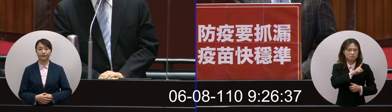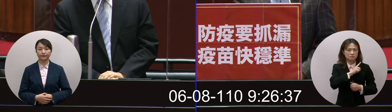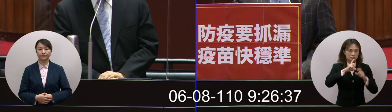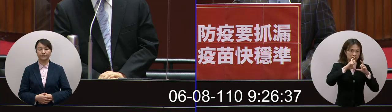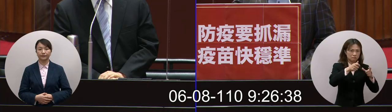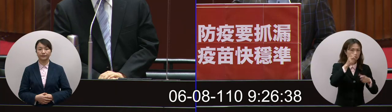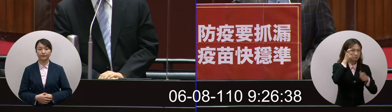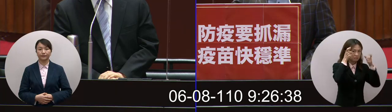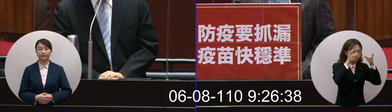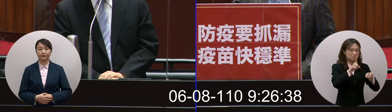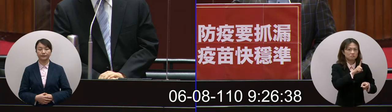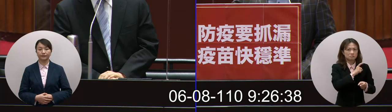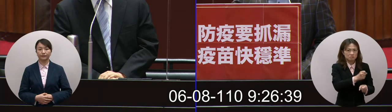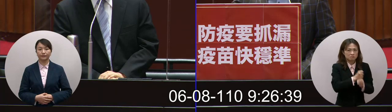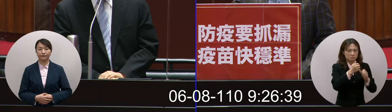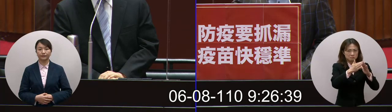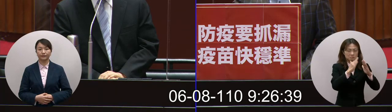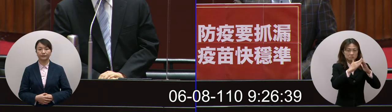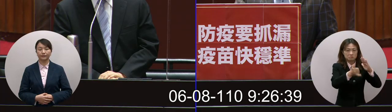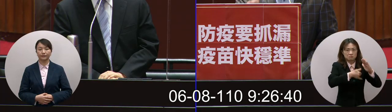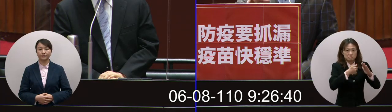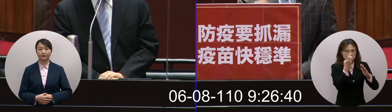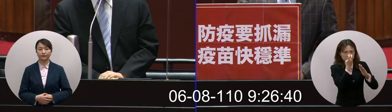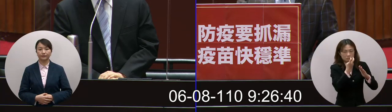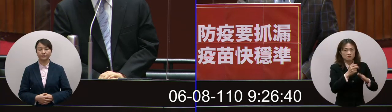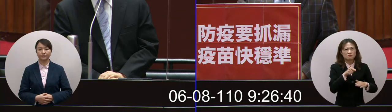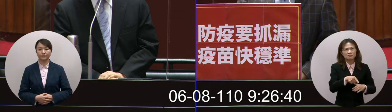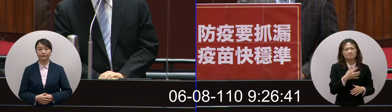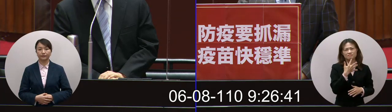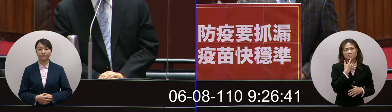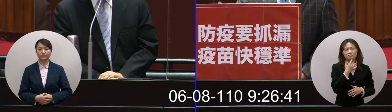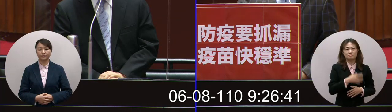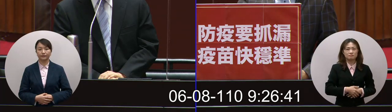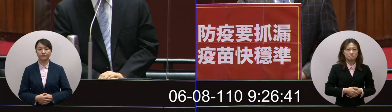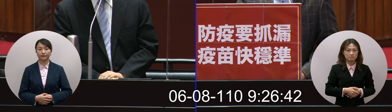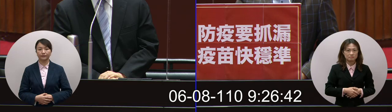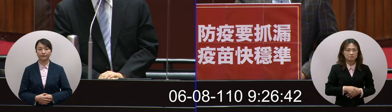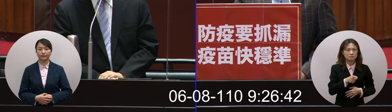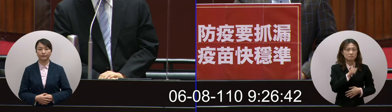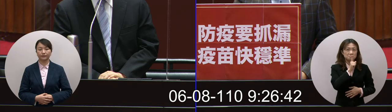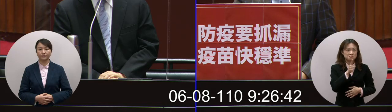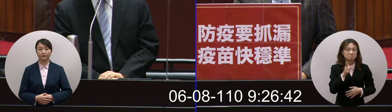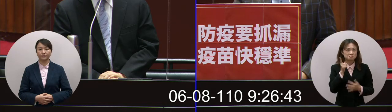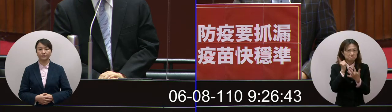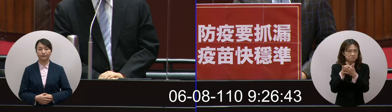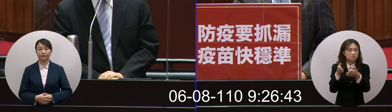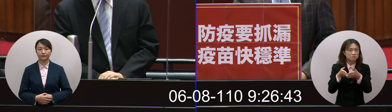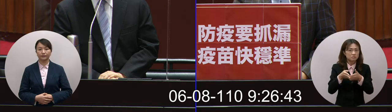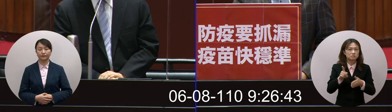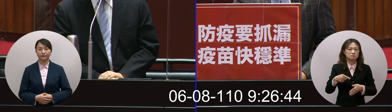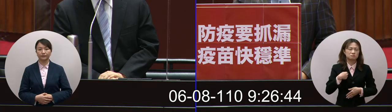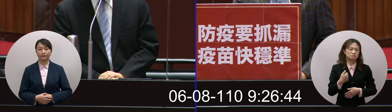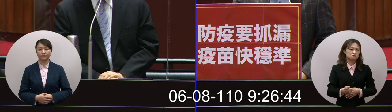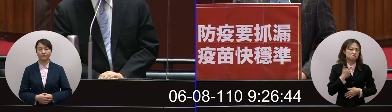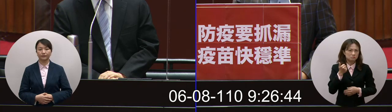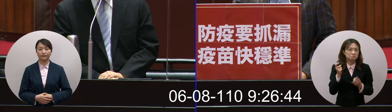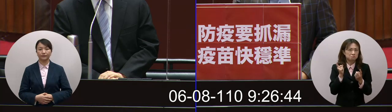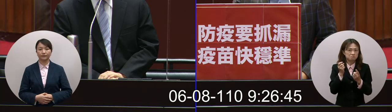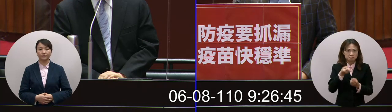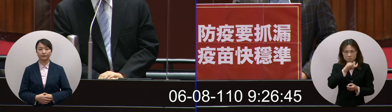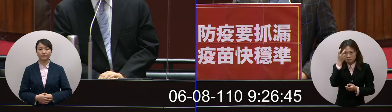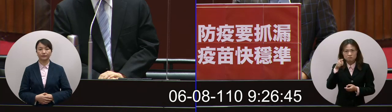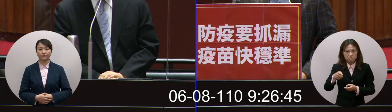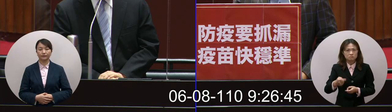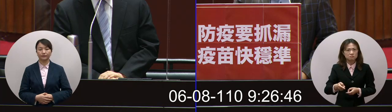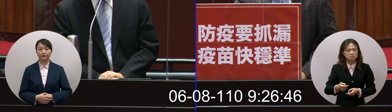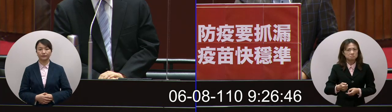离，这哪有可能来发生这个代志？所以你讲你要查证，事实上咱有掌握到这个丁经理，那是这是应该是事